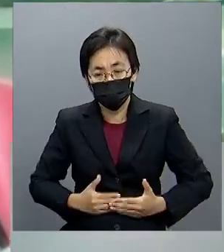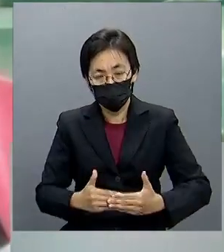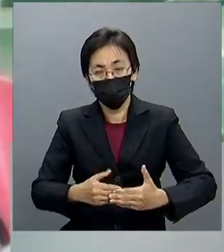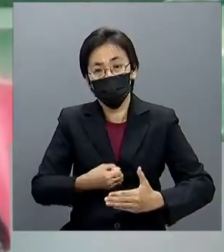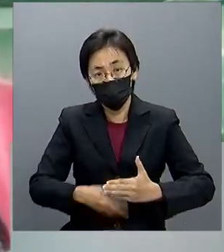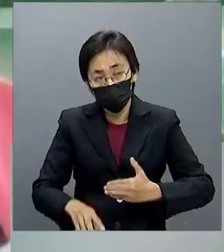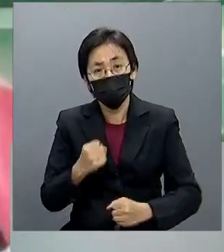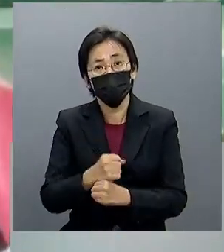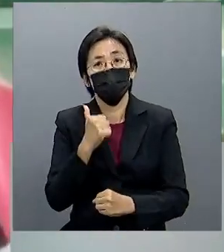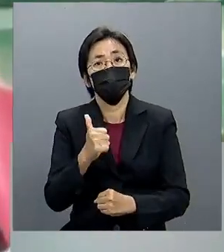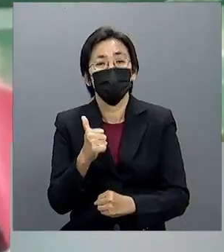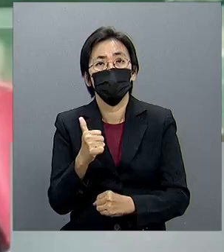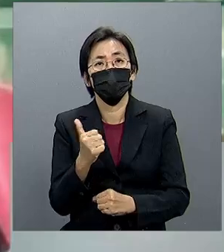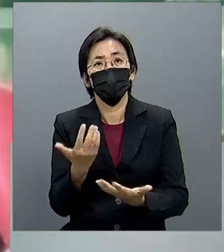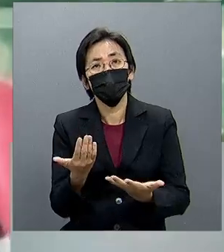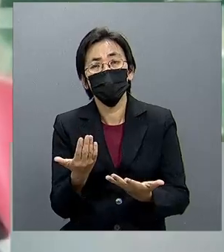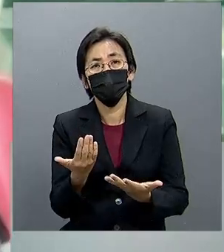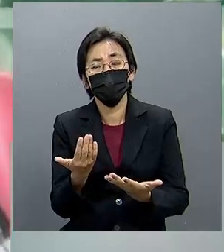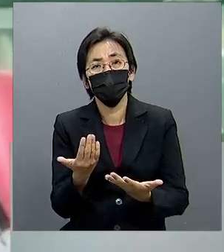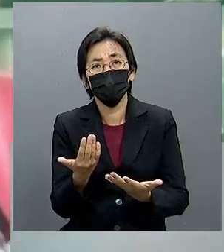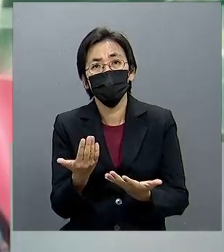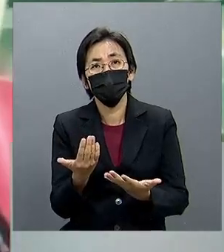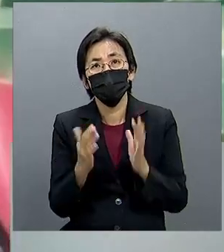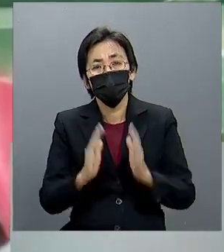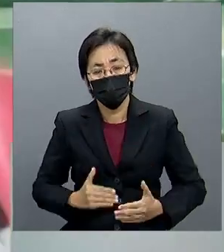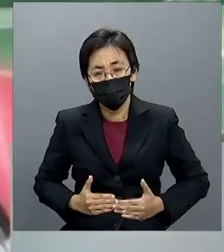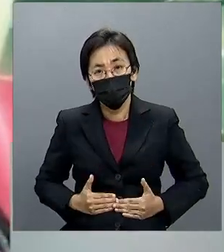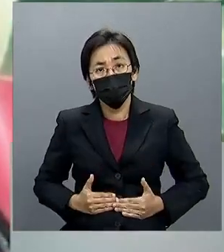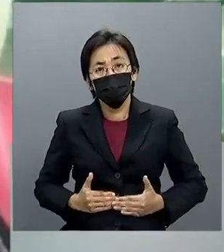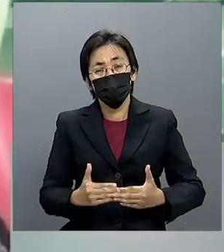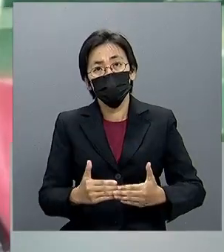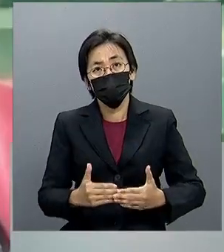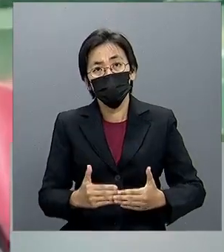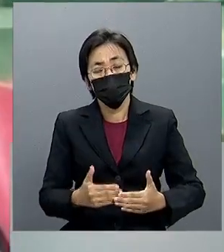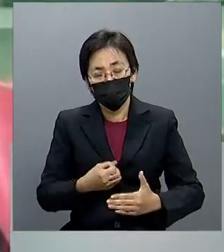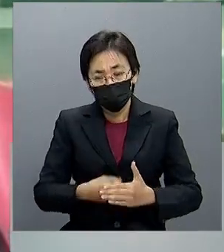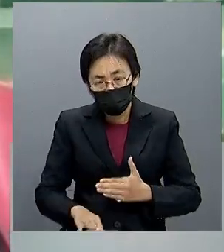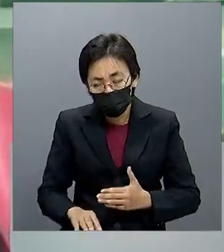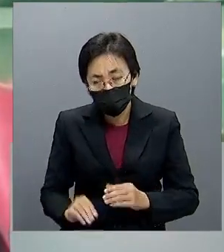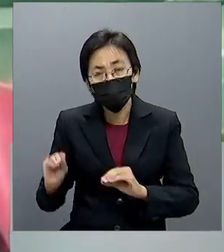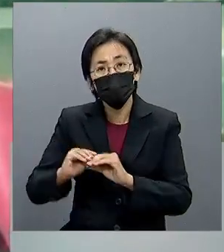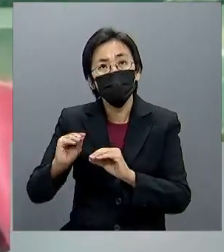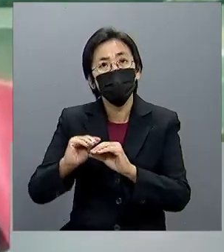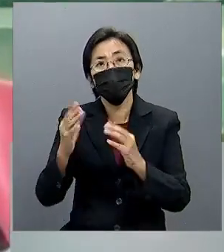ได้มันก็ไม่ได้ทำให้อัตราการตั้งครรภ์หรือการยุติการตั้งครรภ์เพิ่มสูงขึ้นอย่างมีนัยสำคัญ